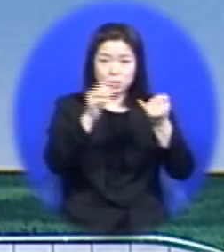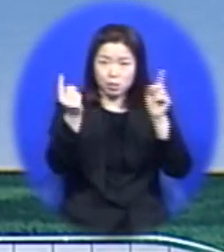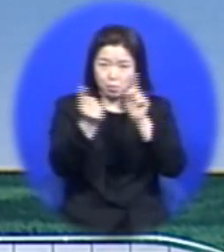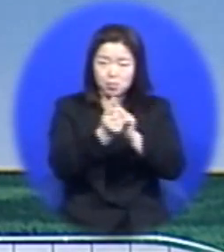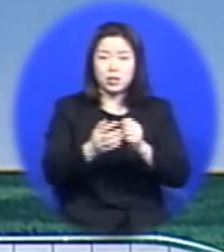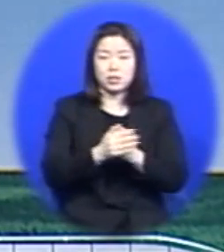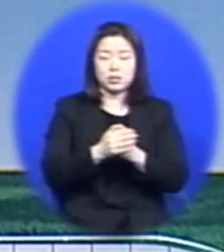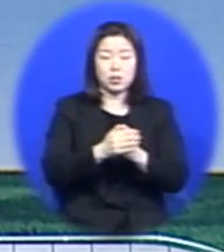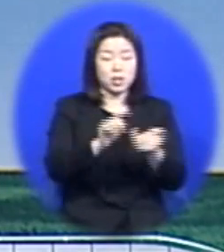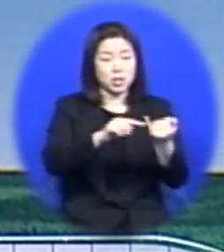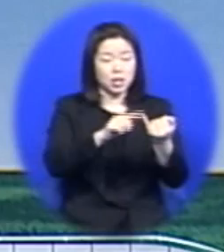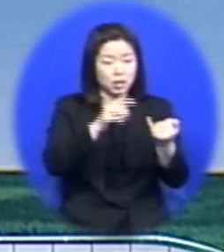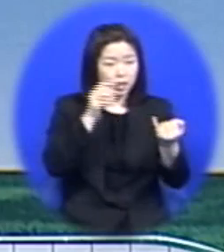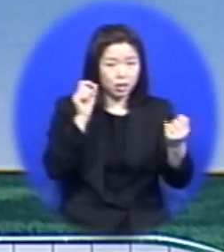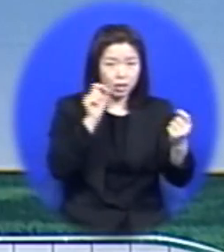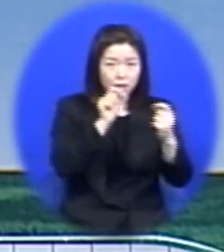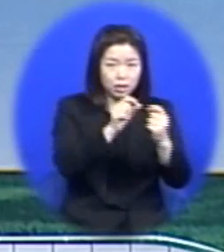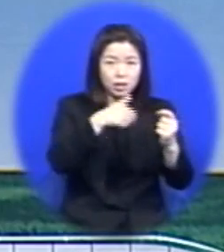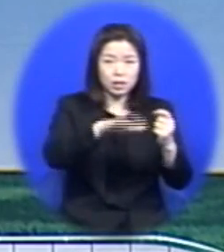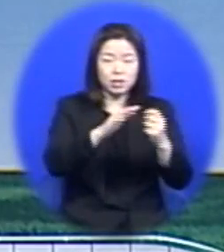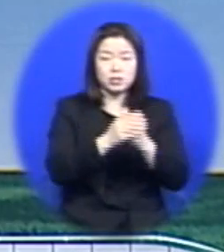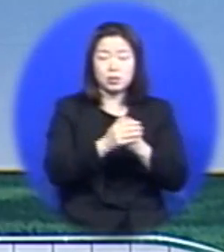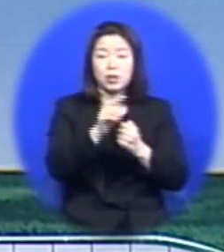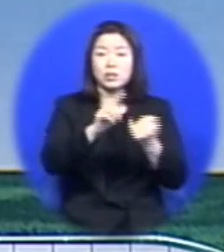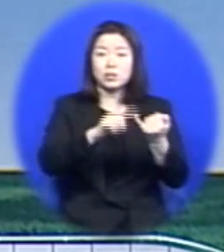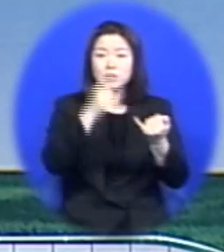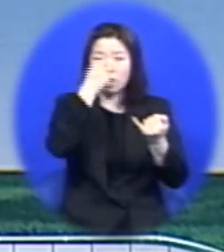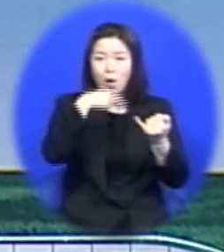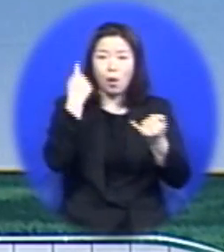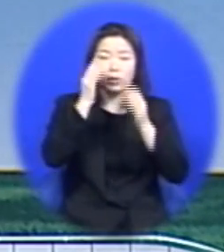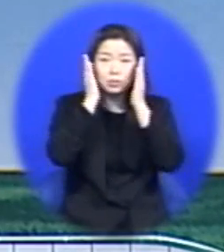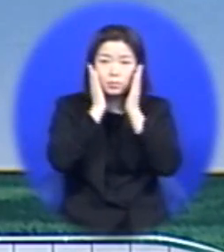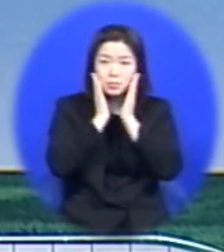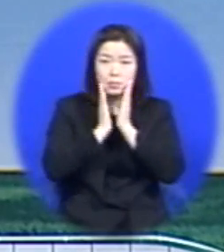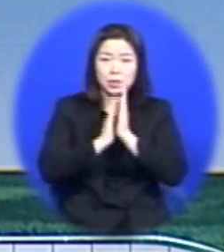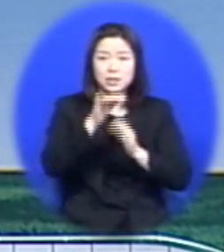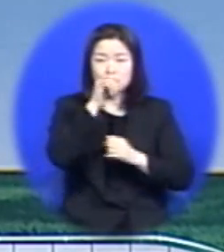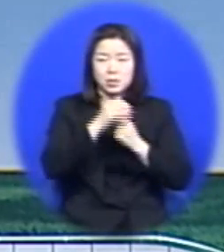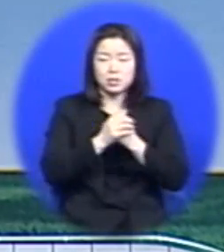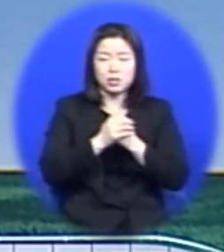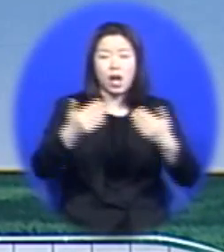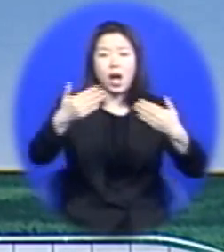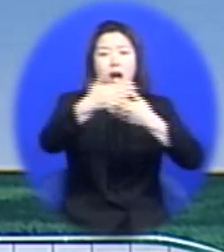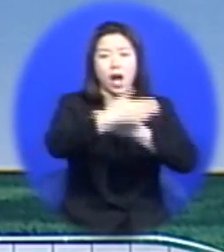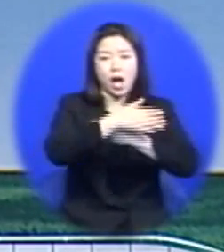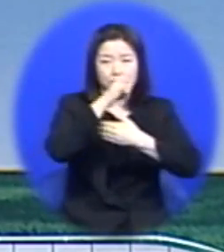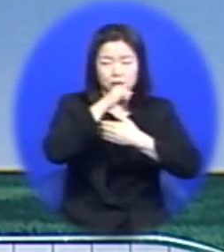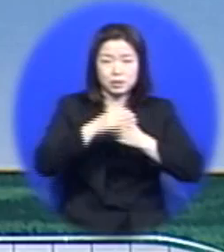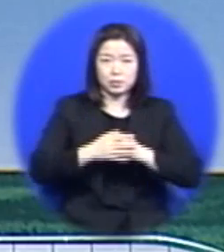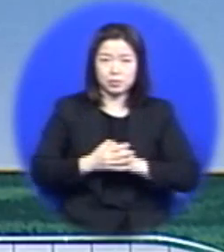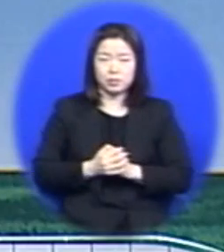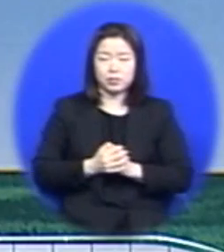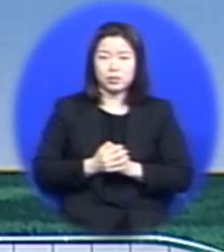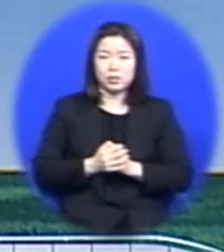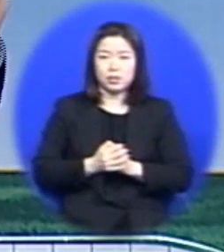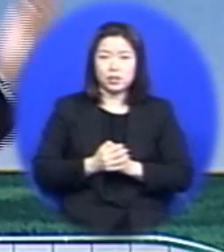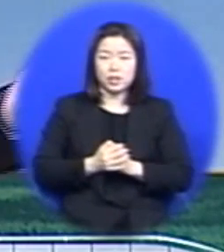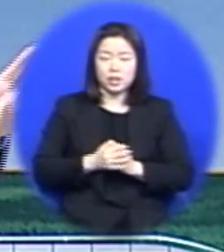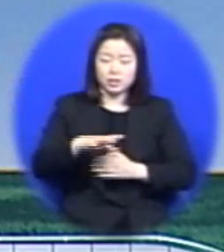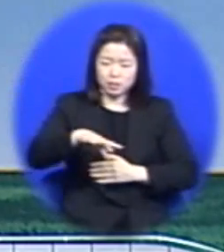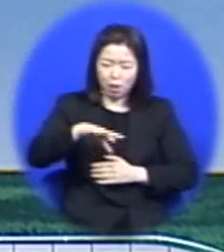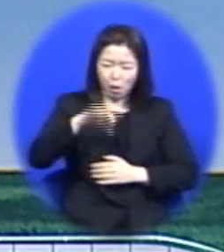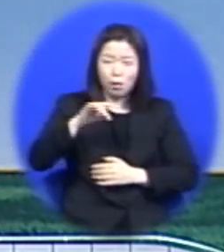소녀에게 다가와서 그 소녀의 얼굴을 만지면서 꼭 안아주었습니다. 생전